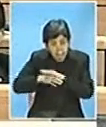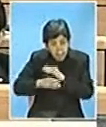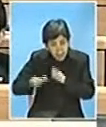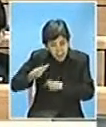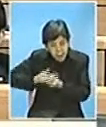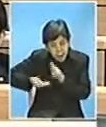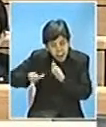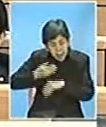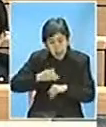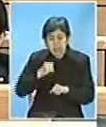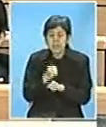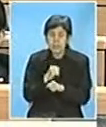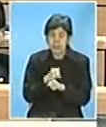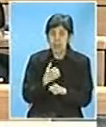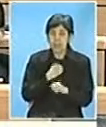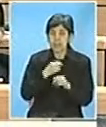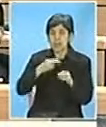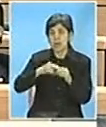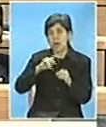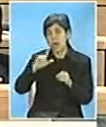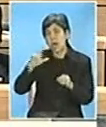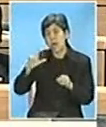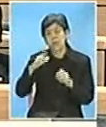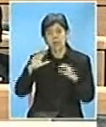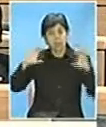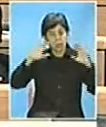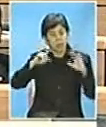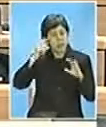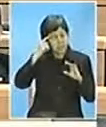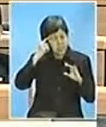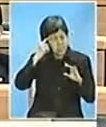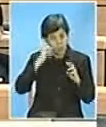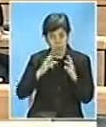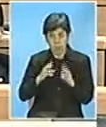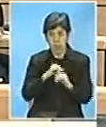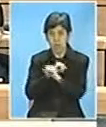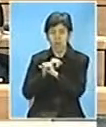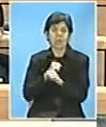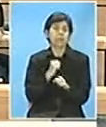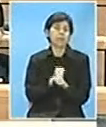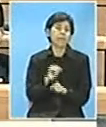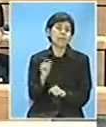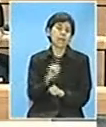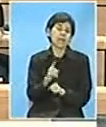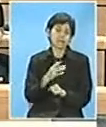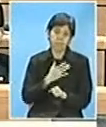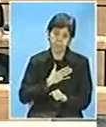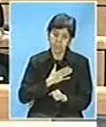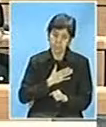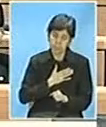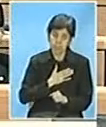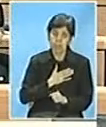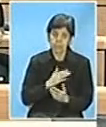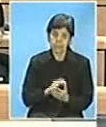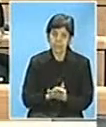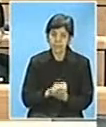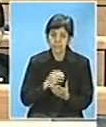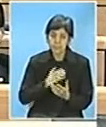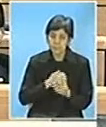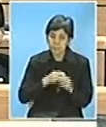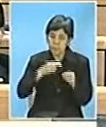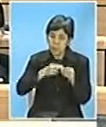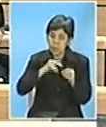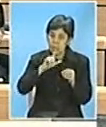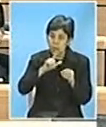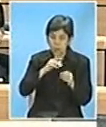ช้เชื้อเพลิงผิดประเภทหรือครับ LPG ดังเองทางรัฐบาลเองคงต้องหามาตรการป้องกันอย่างไรนะครับเพราะว่าจุดประสงค์นั้นLPG ทุก